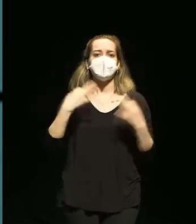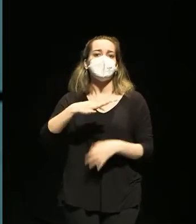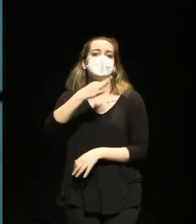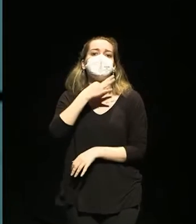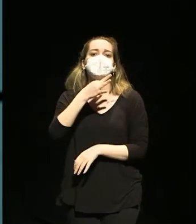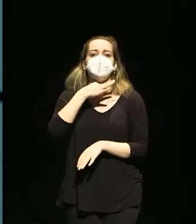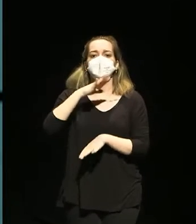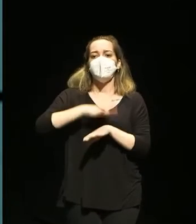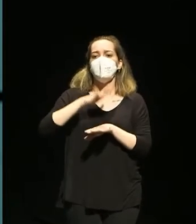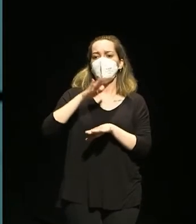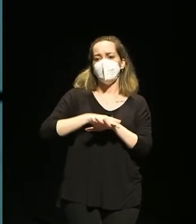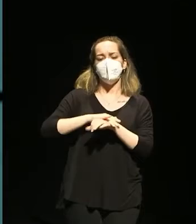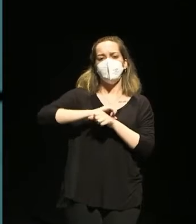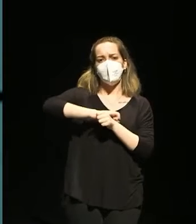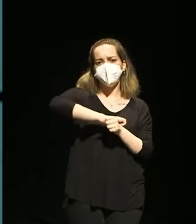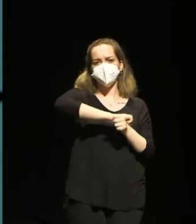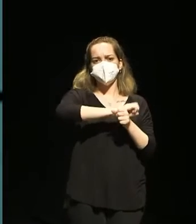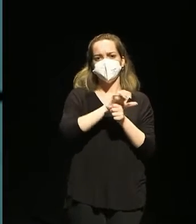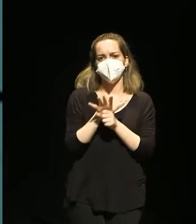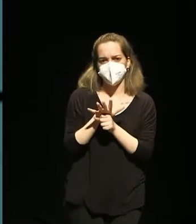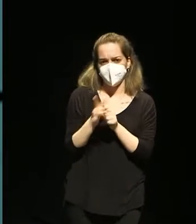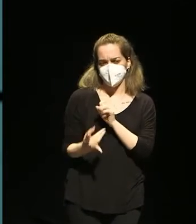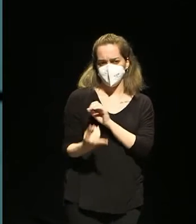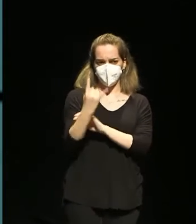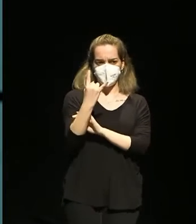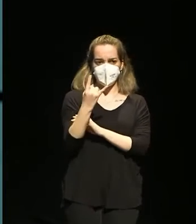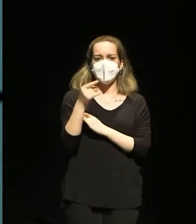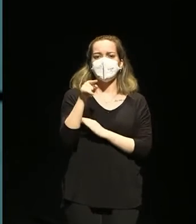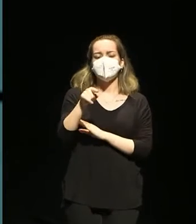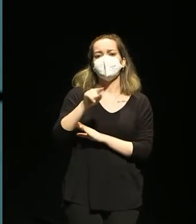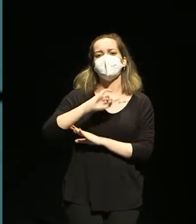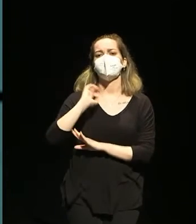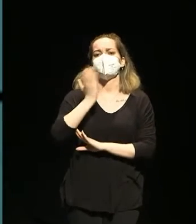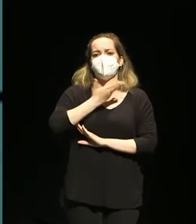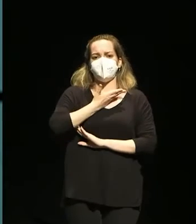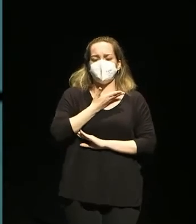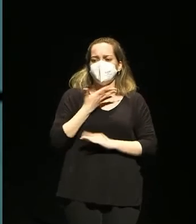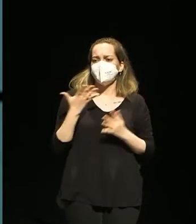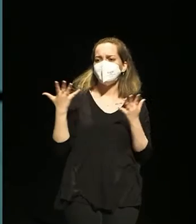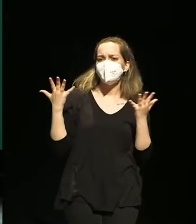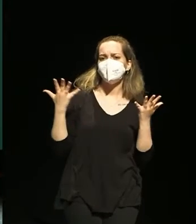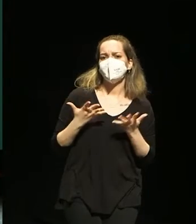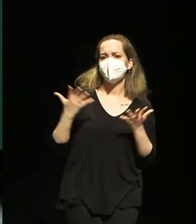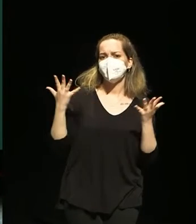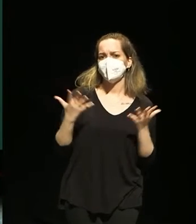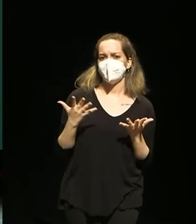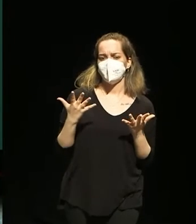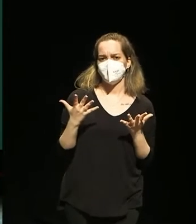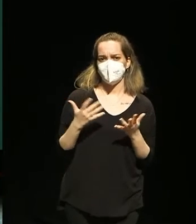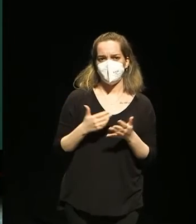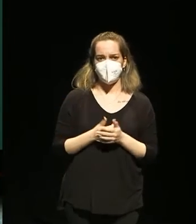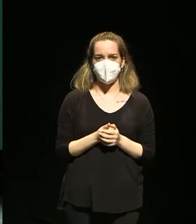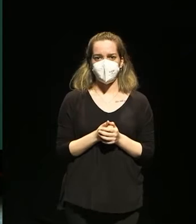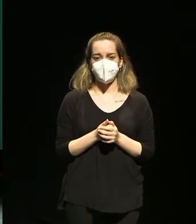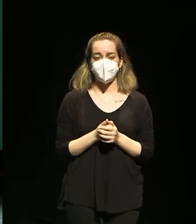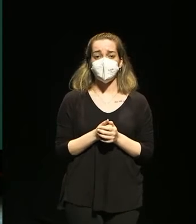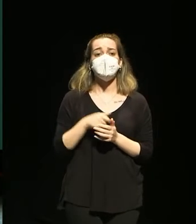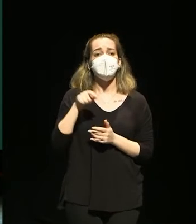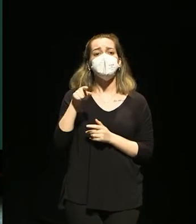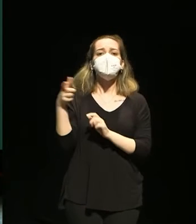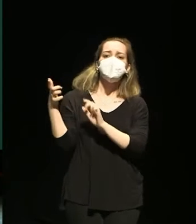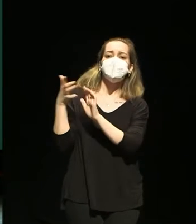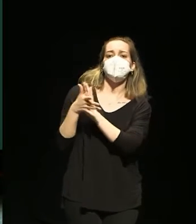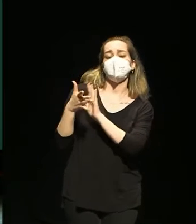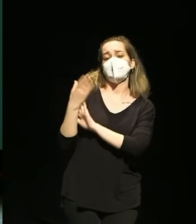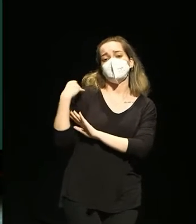pandèmia. D'això, de com l'han viscuda, més aviat de com l'han patida, ens parlaran